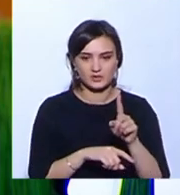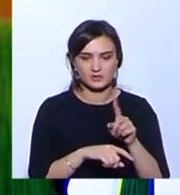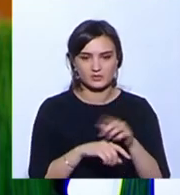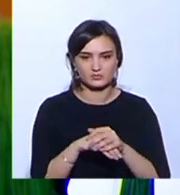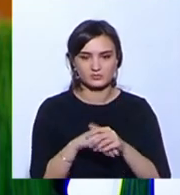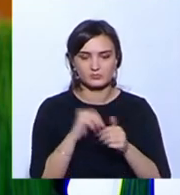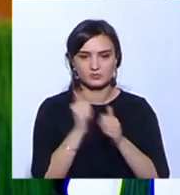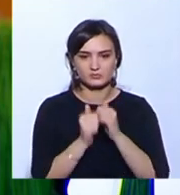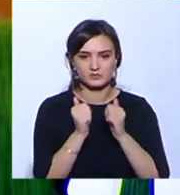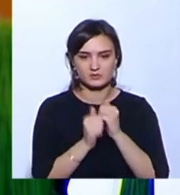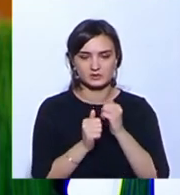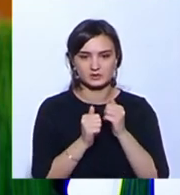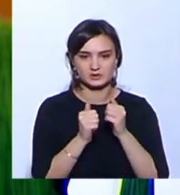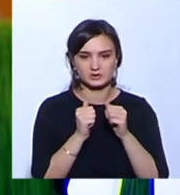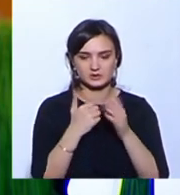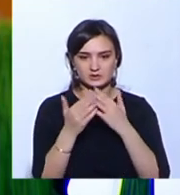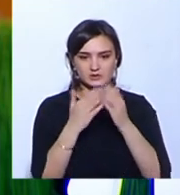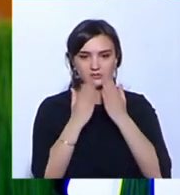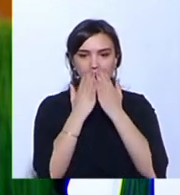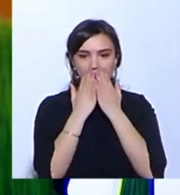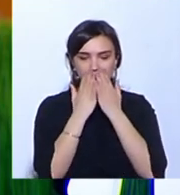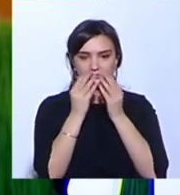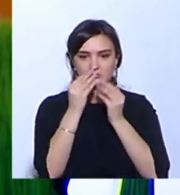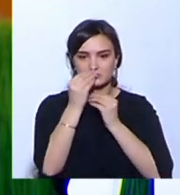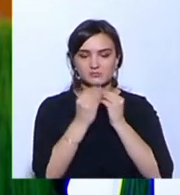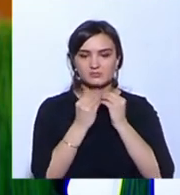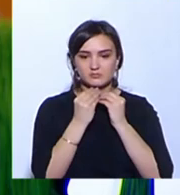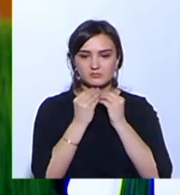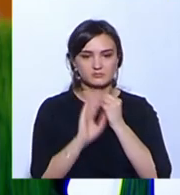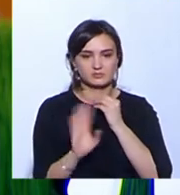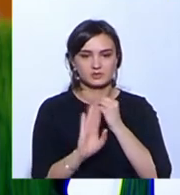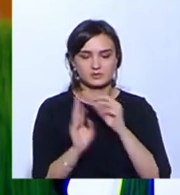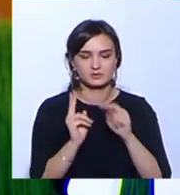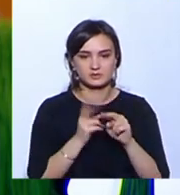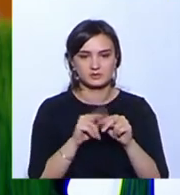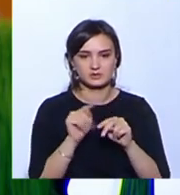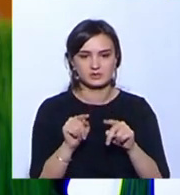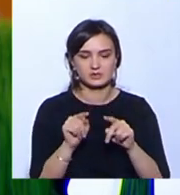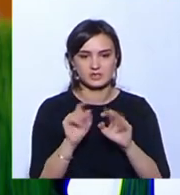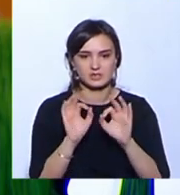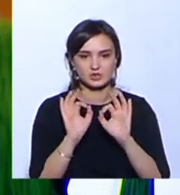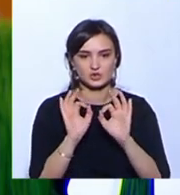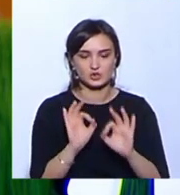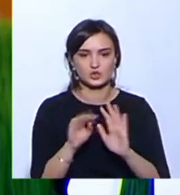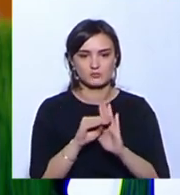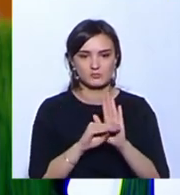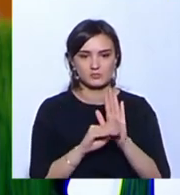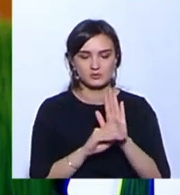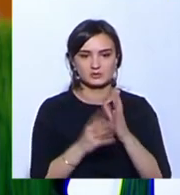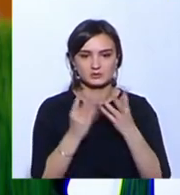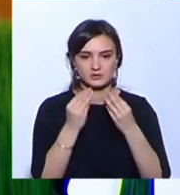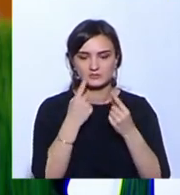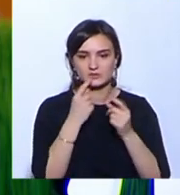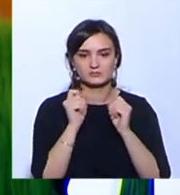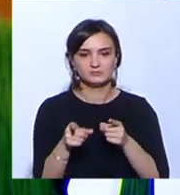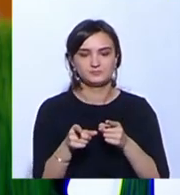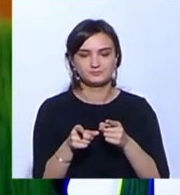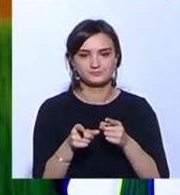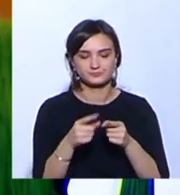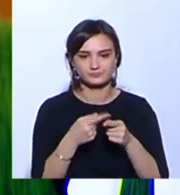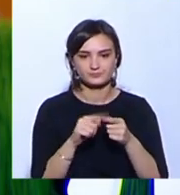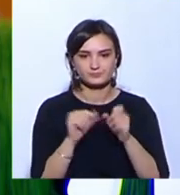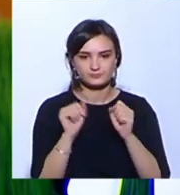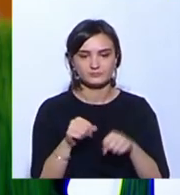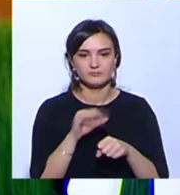შევეხოთ მუდმივად მას იმისათვის, რომ ჩავკეცოთ და კარგად ჩავისუნთქოთ. ეს არის მისი სწორი მოხმარების წესი, დასვლა თუ არა გადავაგდეთ.